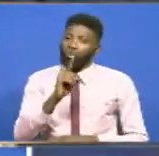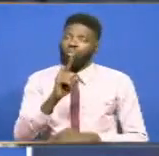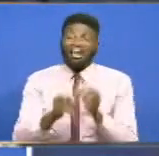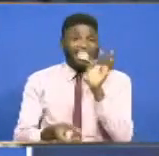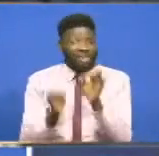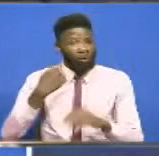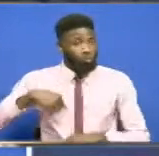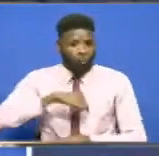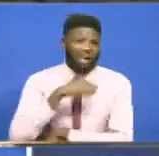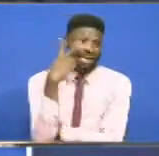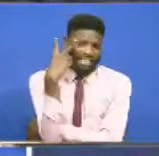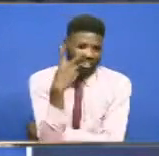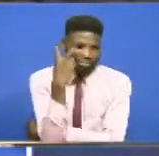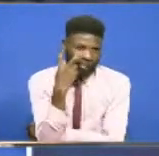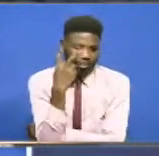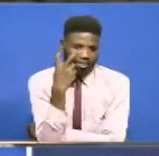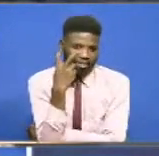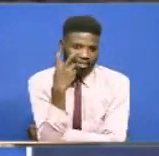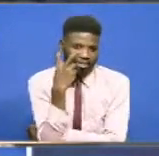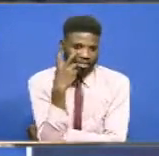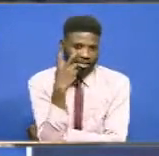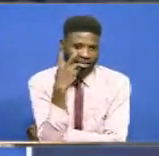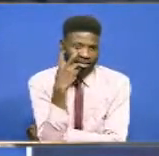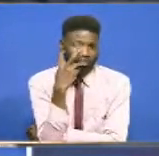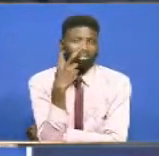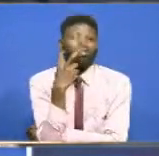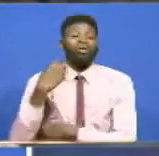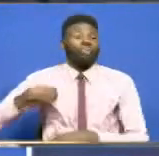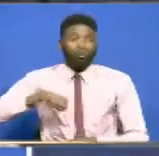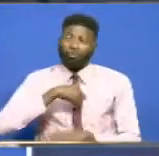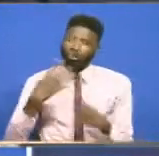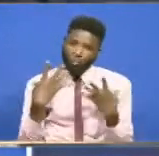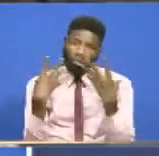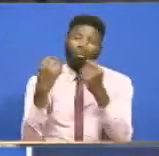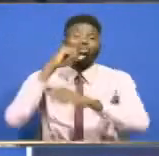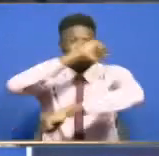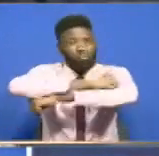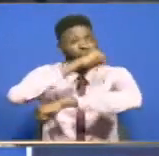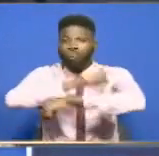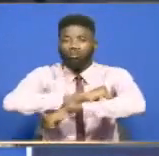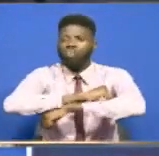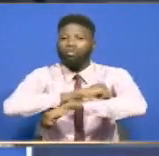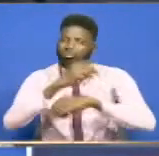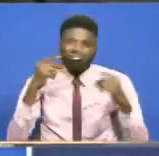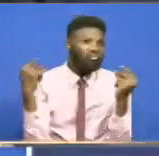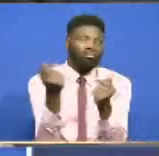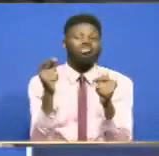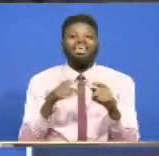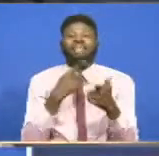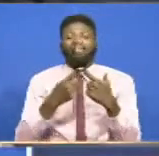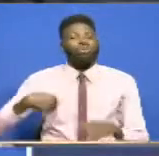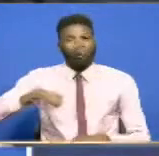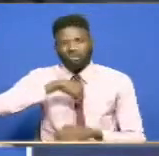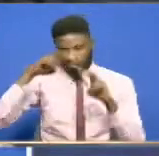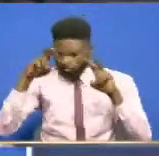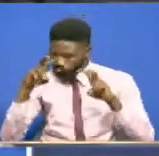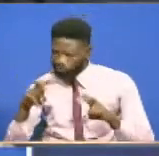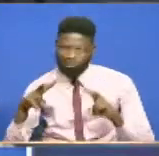suspect, go to a school at random and do blood tests on the children.